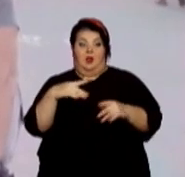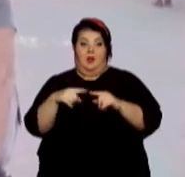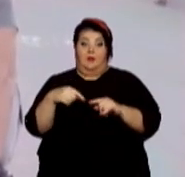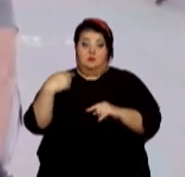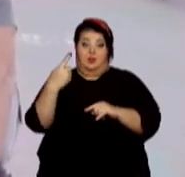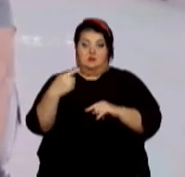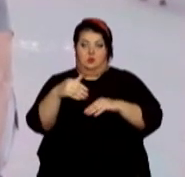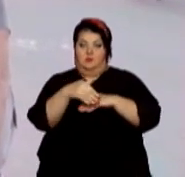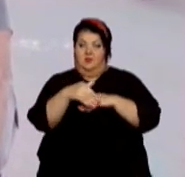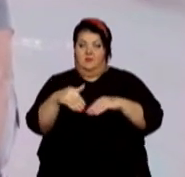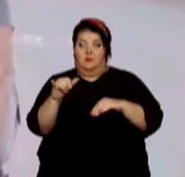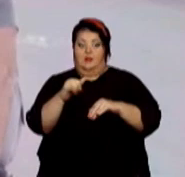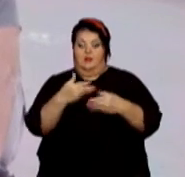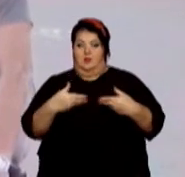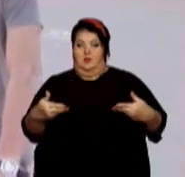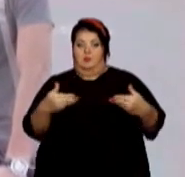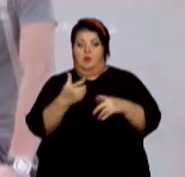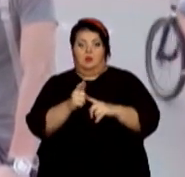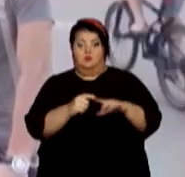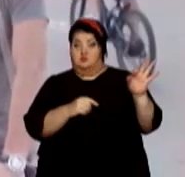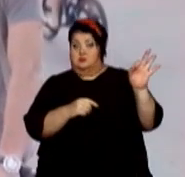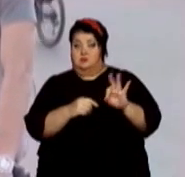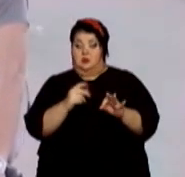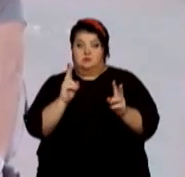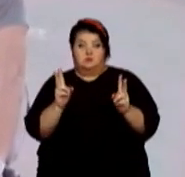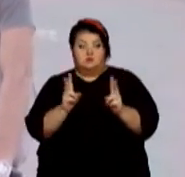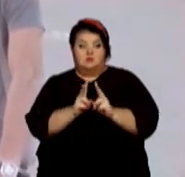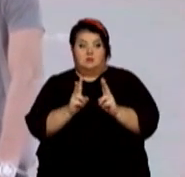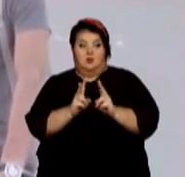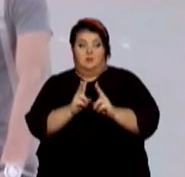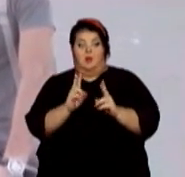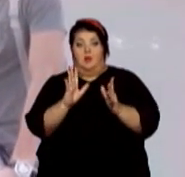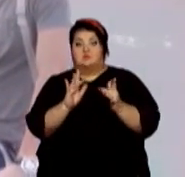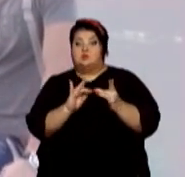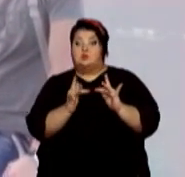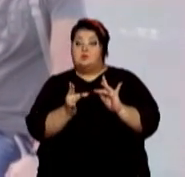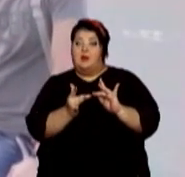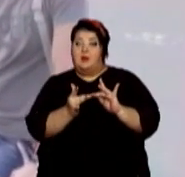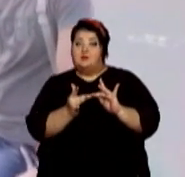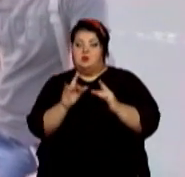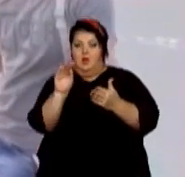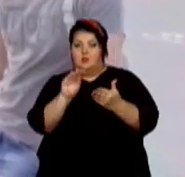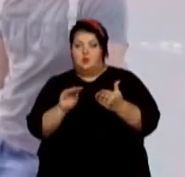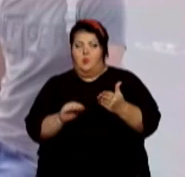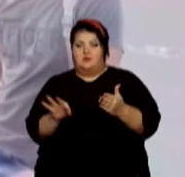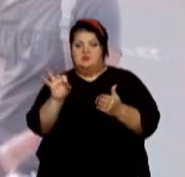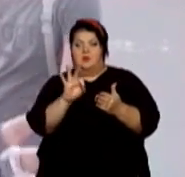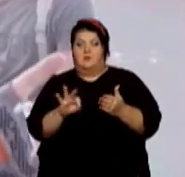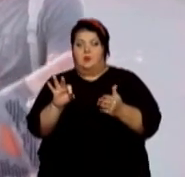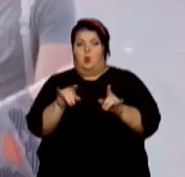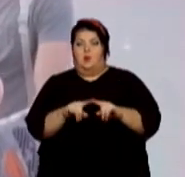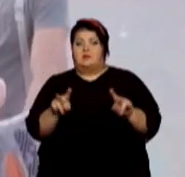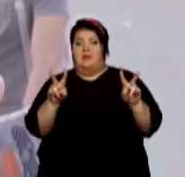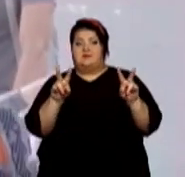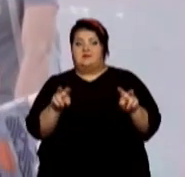І ми дуже часто зустрічаємо у соціальних мережах дописи про так